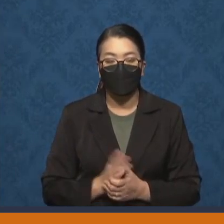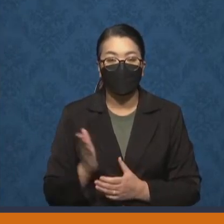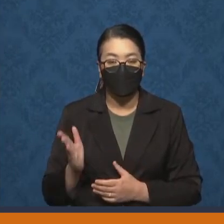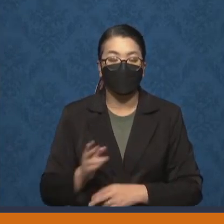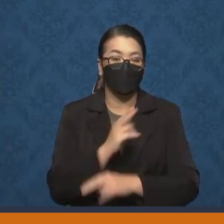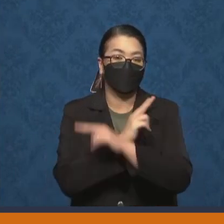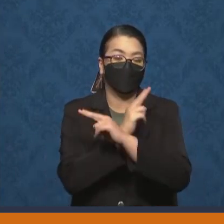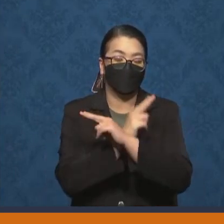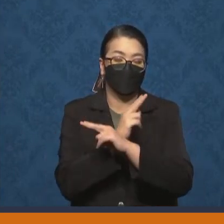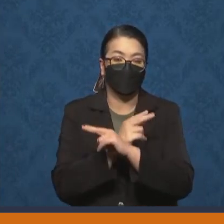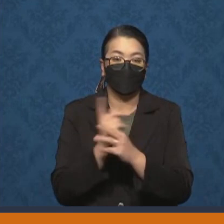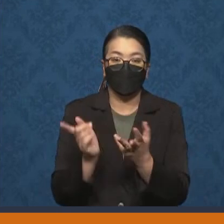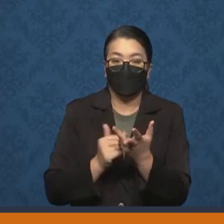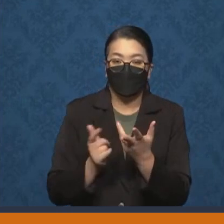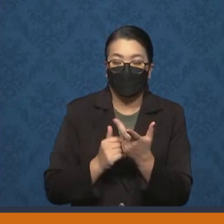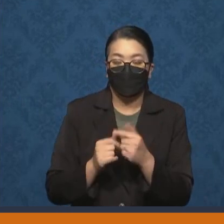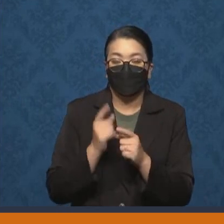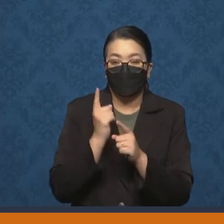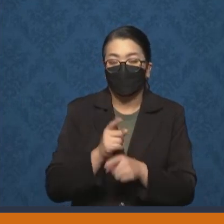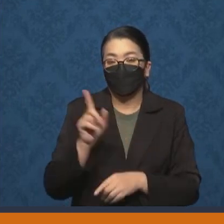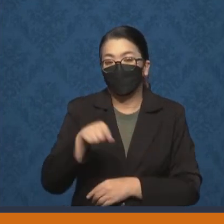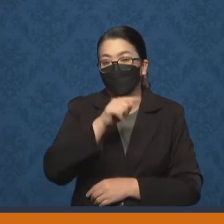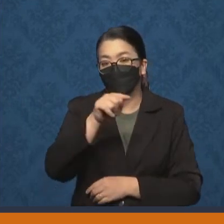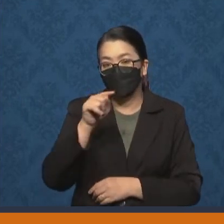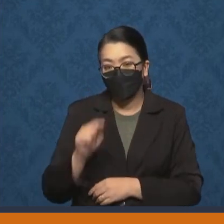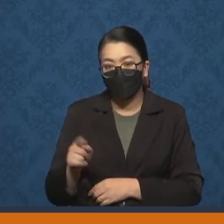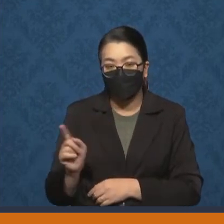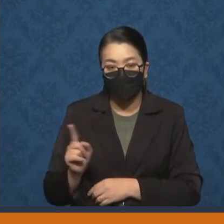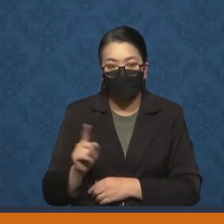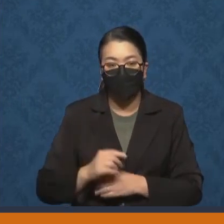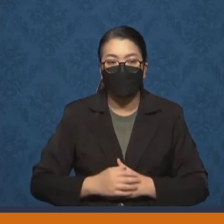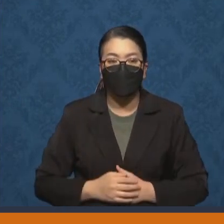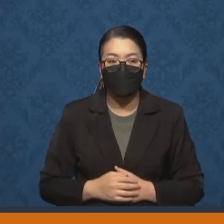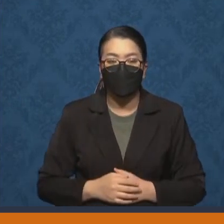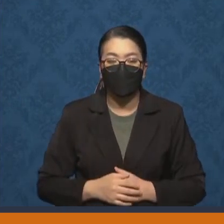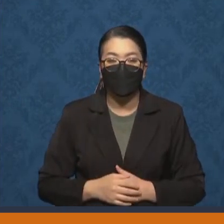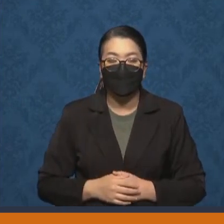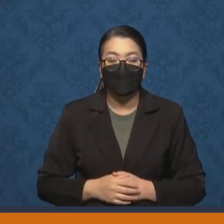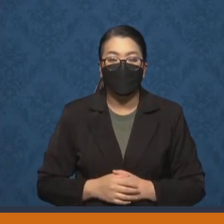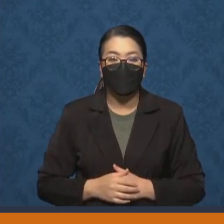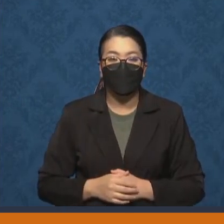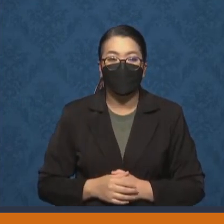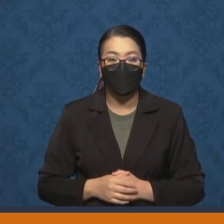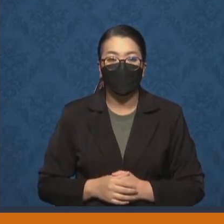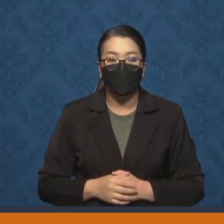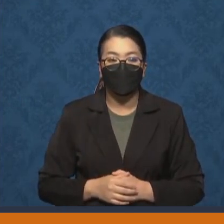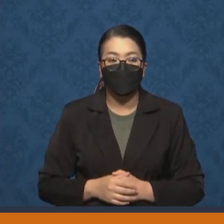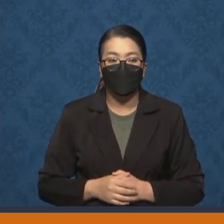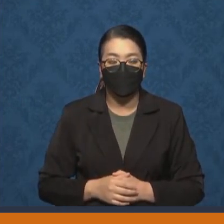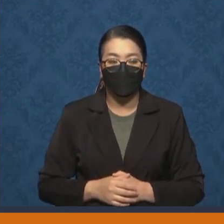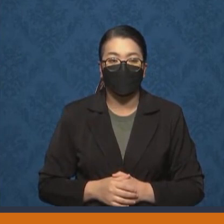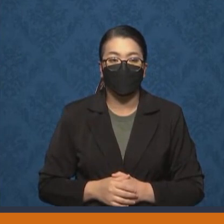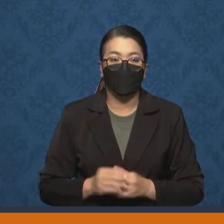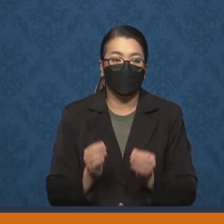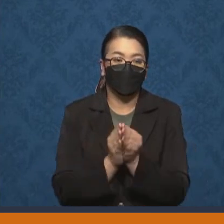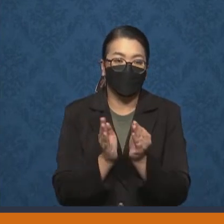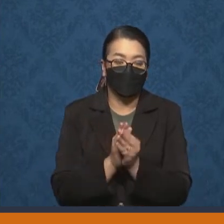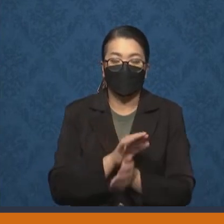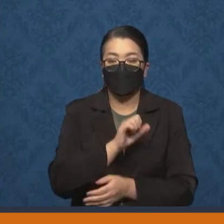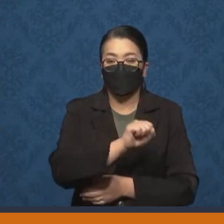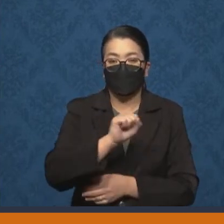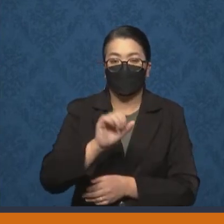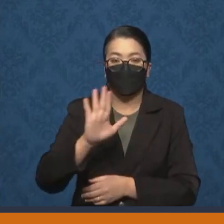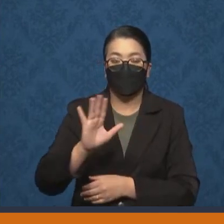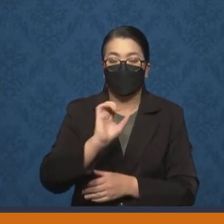ณโดยค่าจุดร้อยละหรือ percentage point นะครับให้เห็นความต่างระหว่างสัดส่วนส.ส.ในสภา